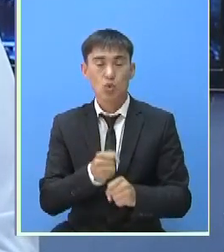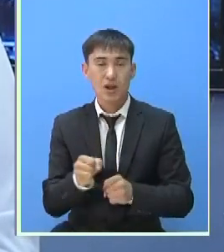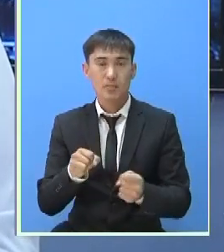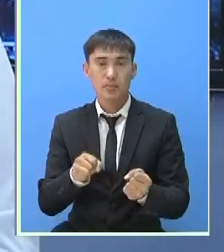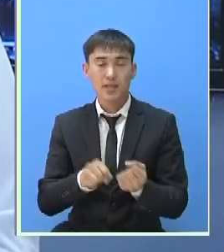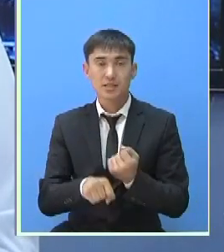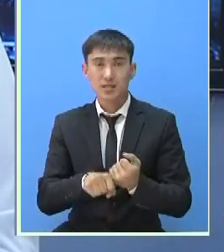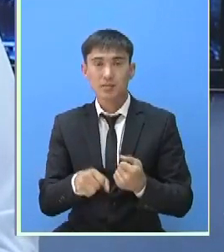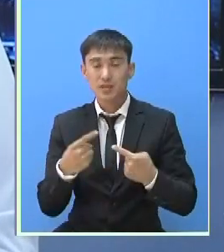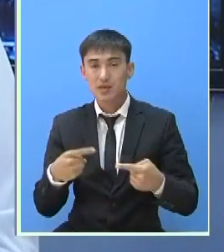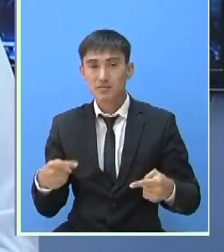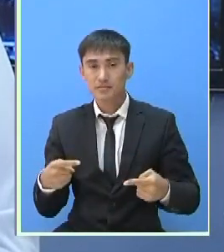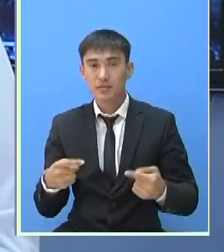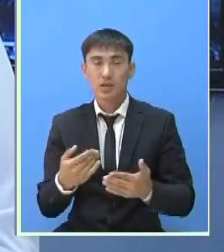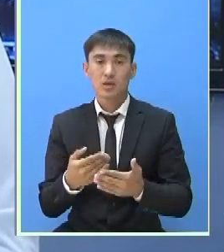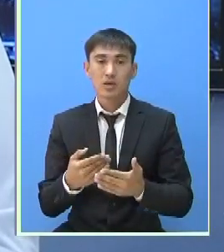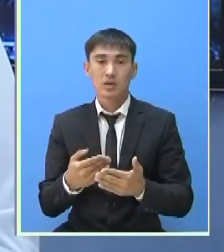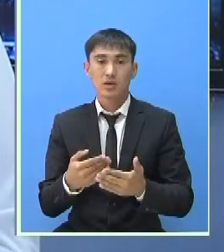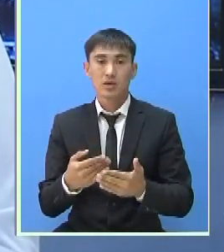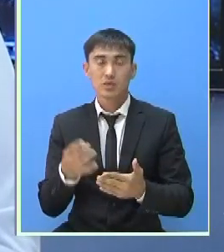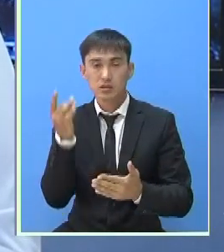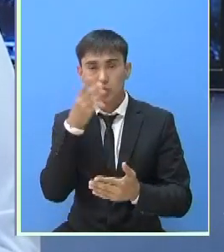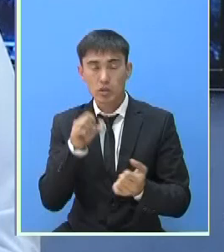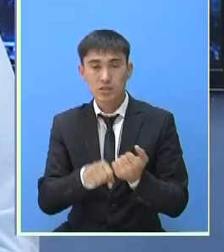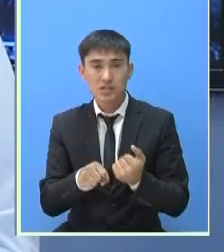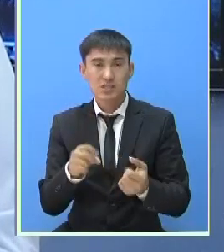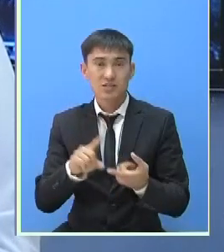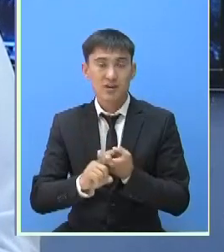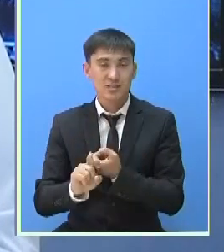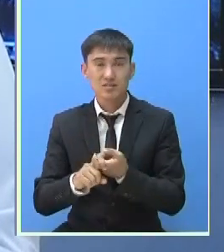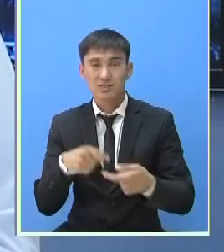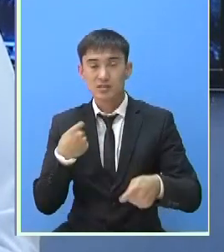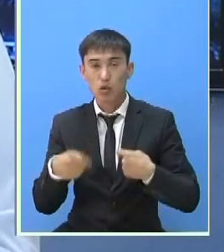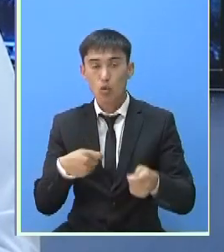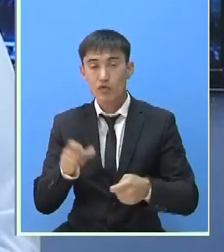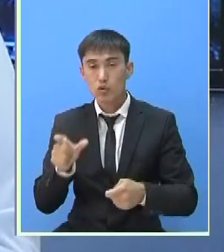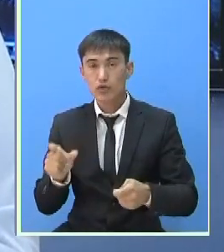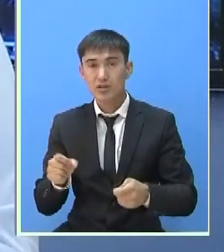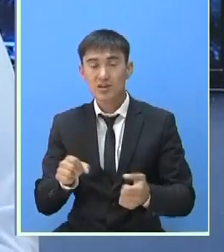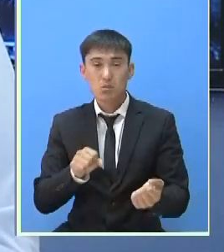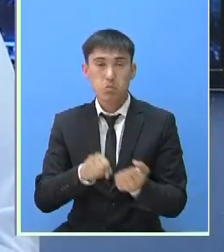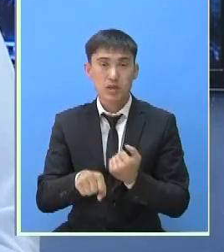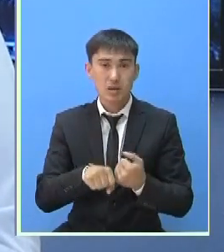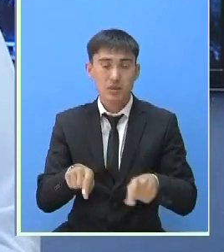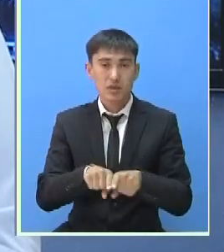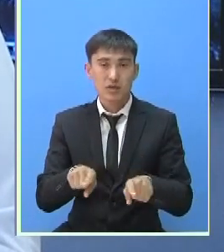также являющиеся потерпевшими по преступлениям, связанным с торговлей людьми, с пытками.